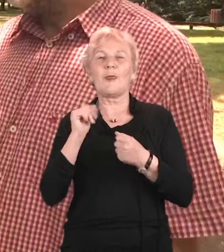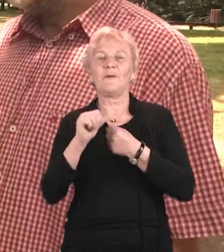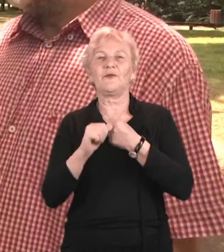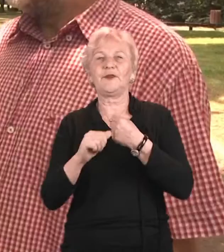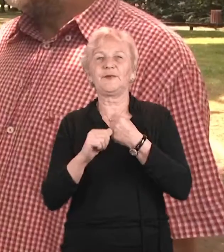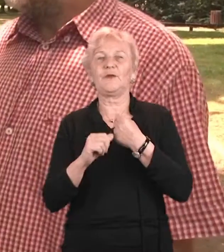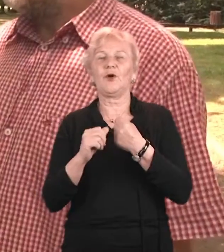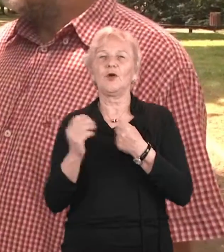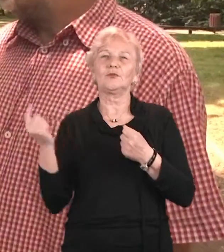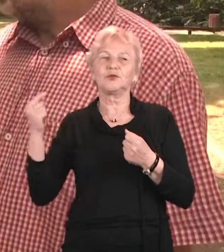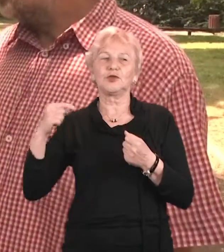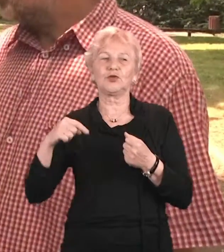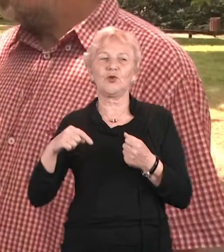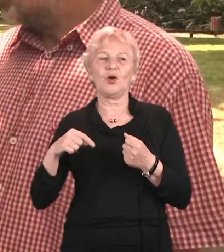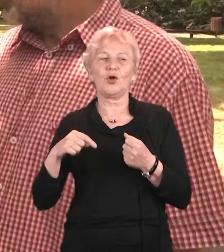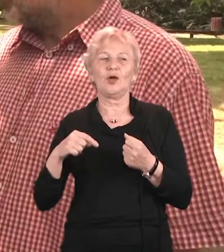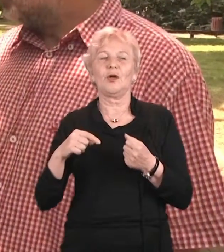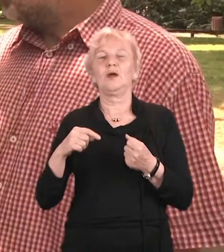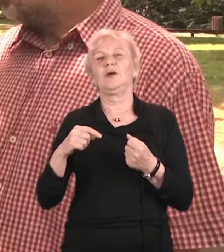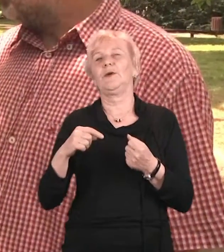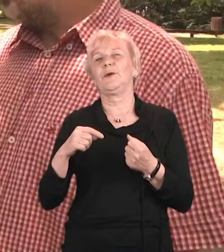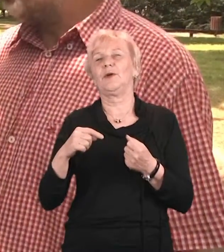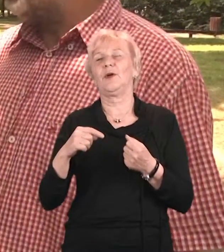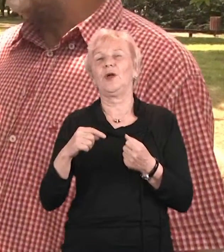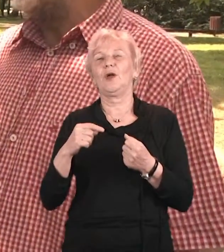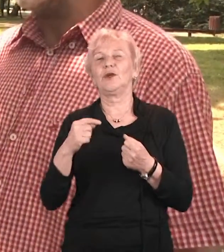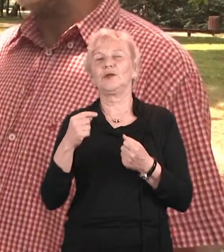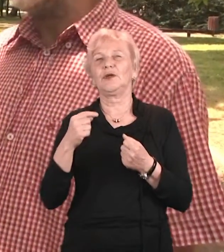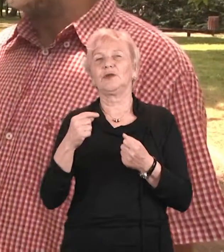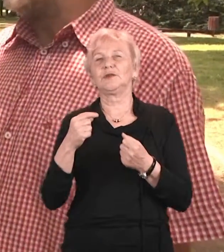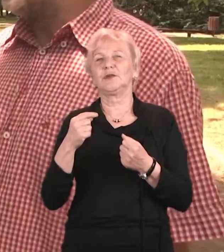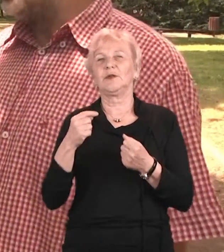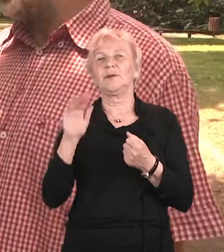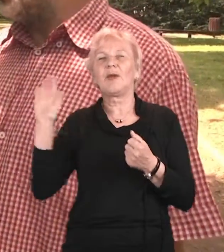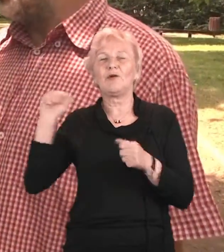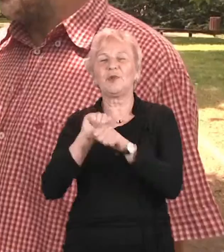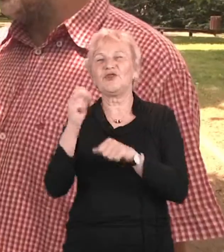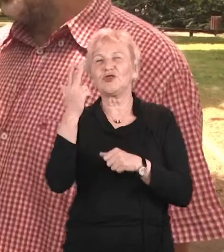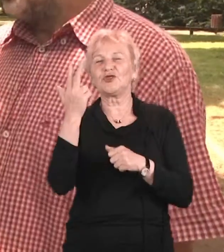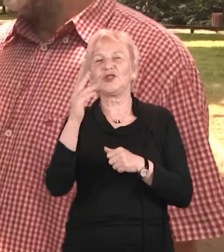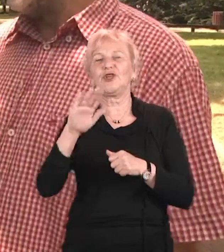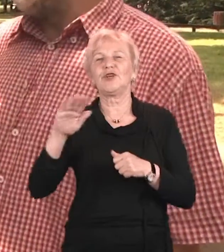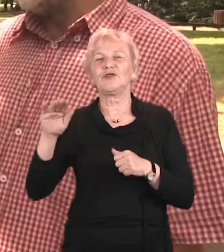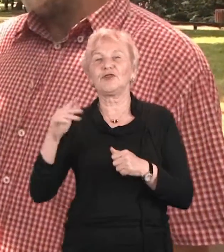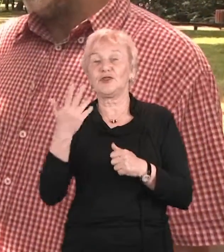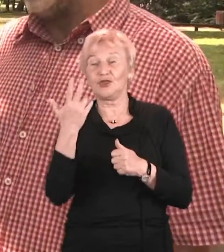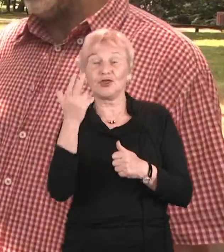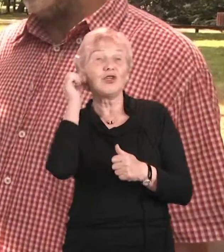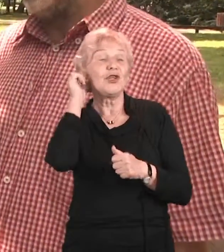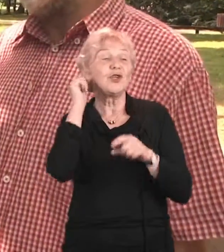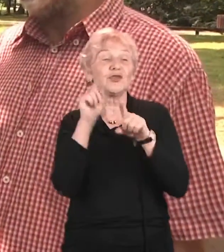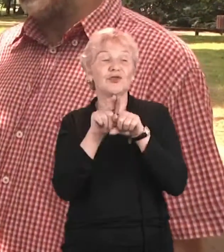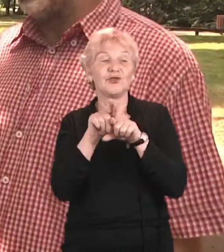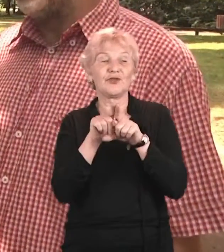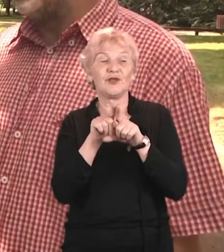zdecydowali. Potem w lipcu przyszło rodzeństwo. Znaczy tak, miały być 3 dziewczynki. Zanim do nas doszło, okazało